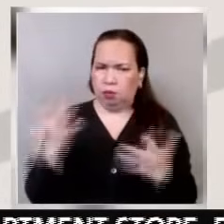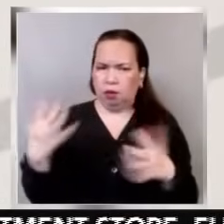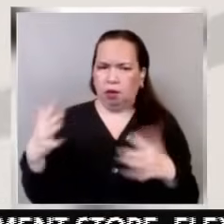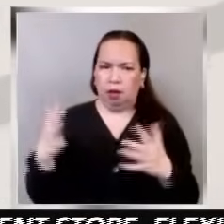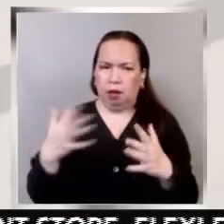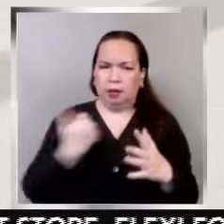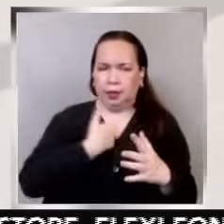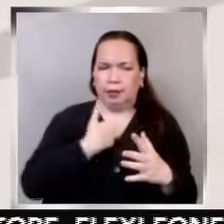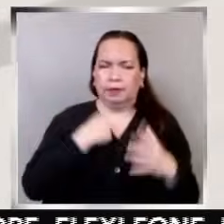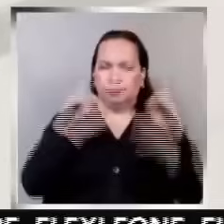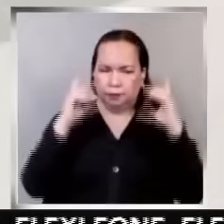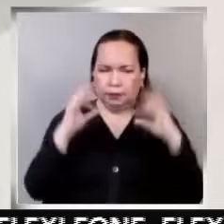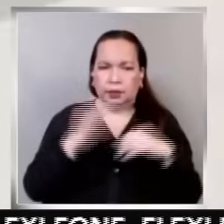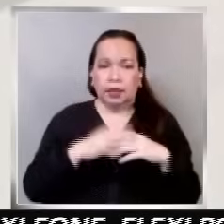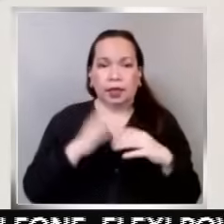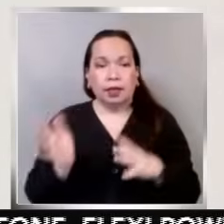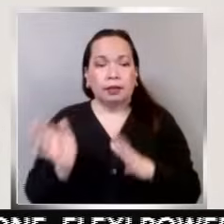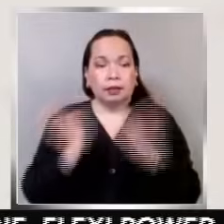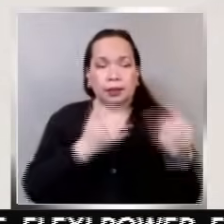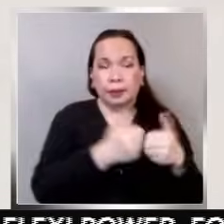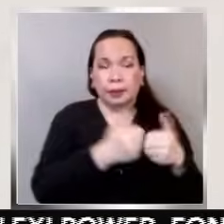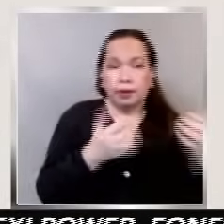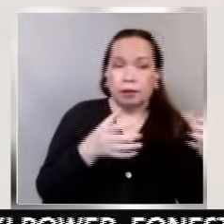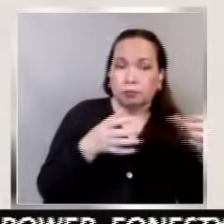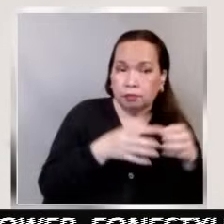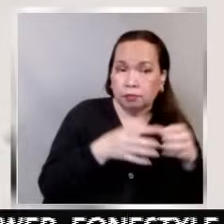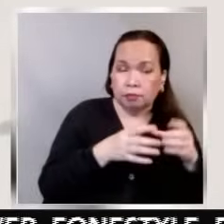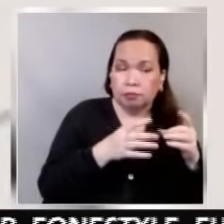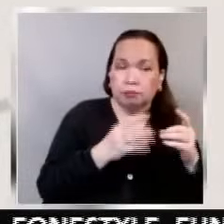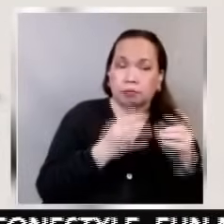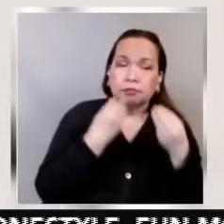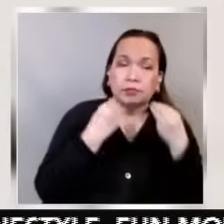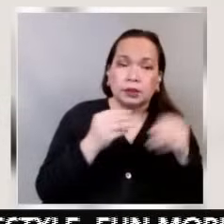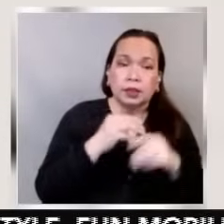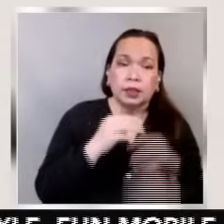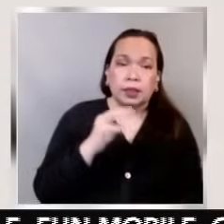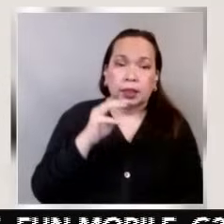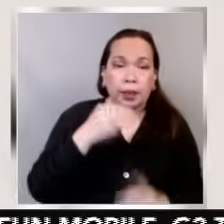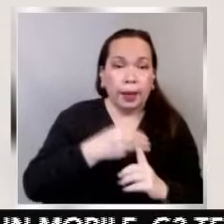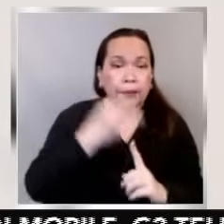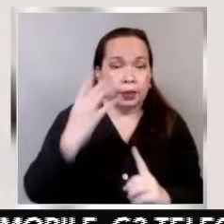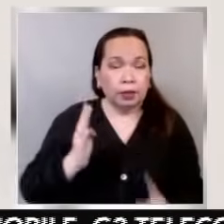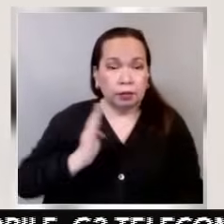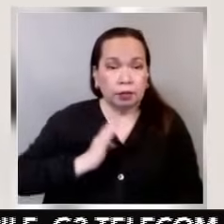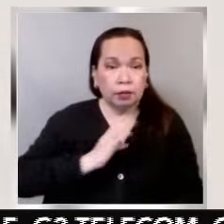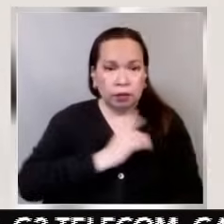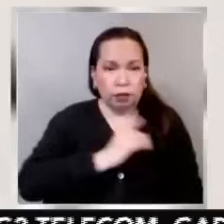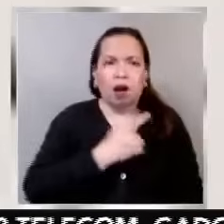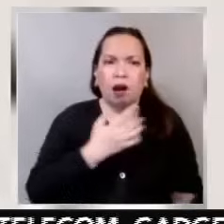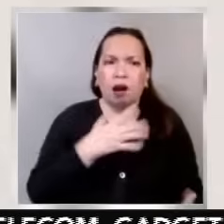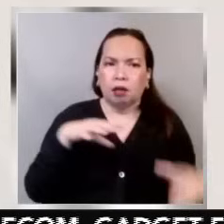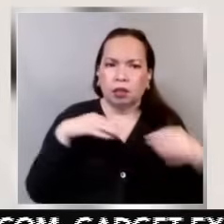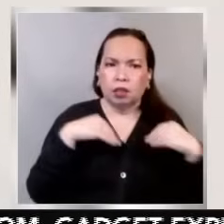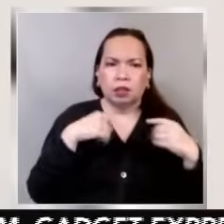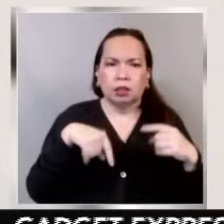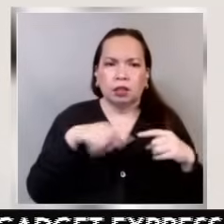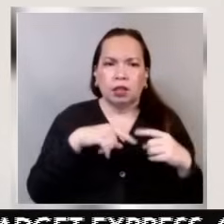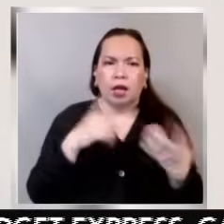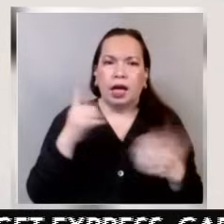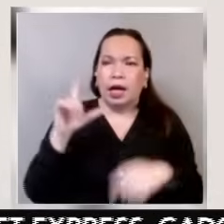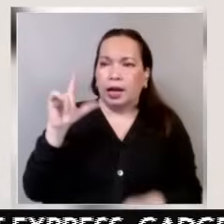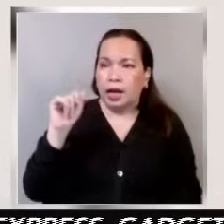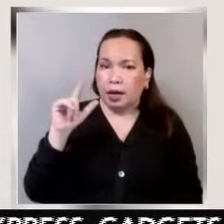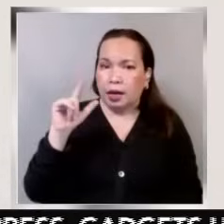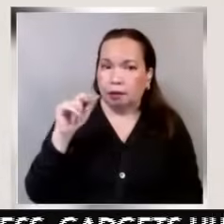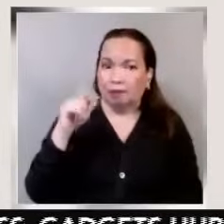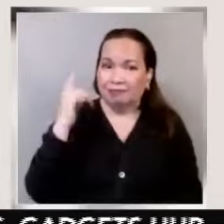hiwalay namang pahayag, sinabi ng MTRCB Board of Directors na nakatanggap ng mga rape threats at death threats si Sotto nitong mga nakalipas